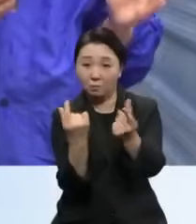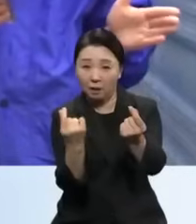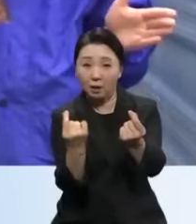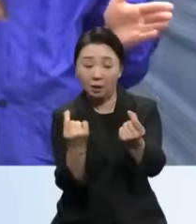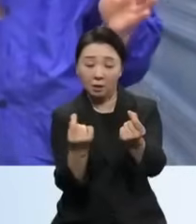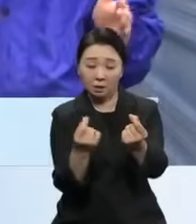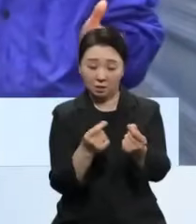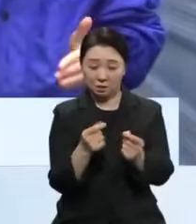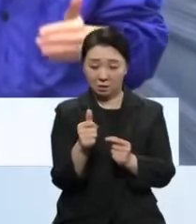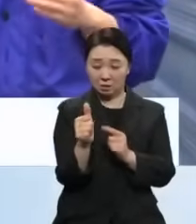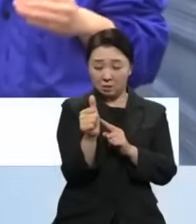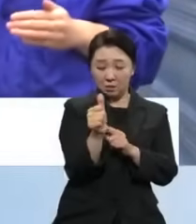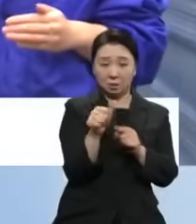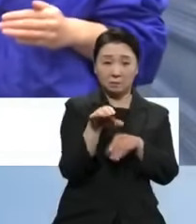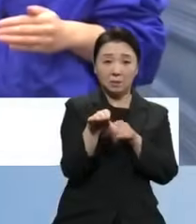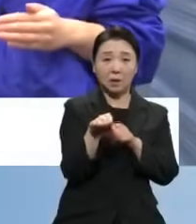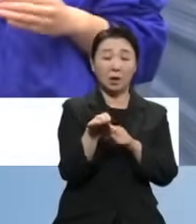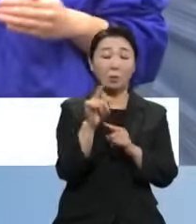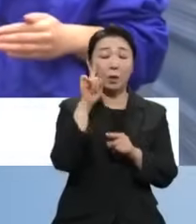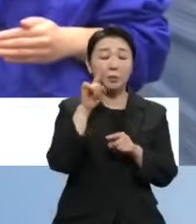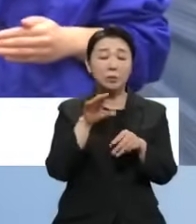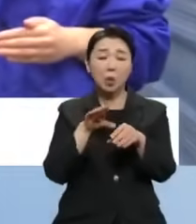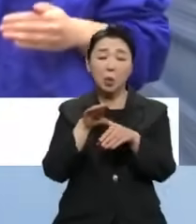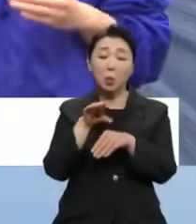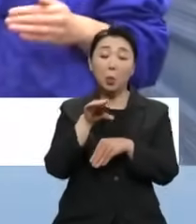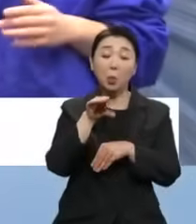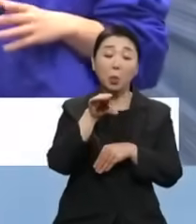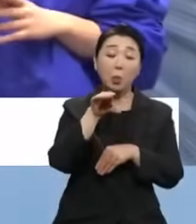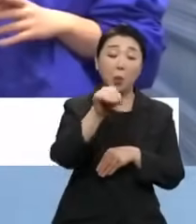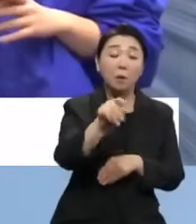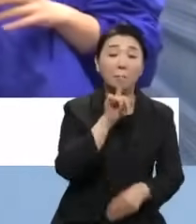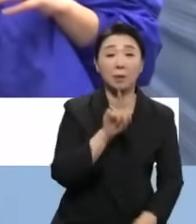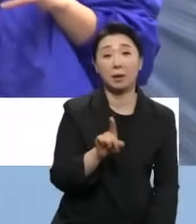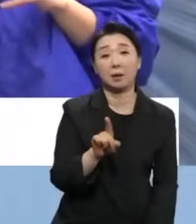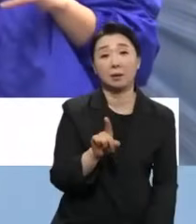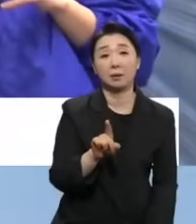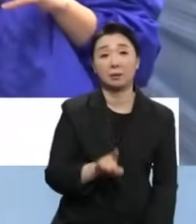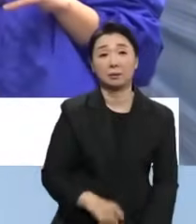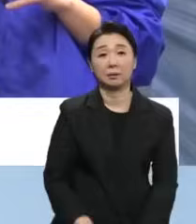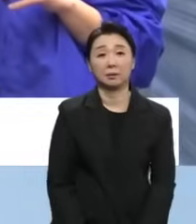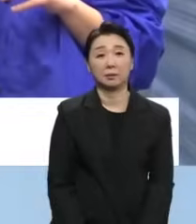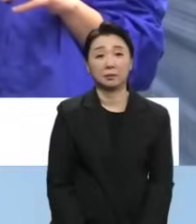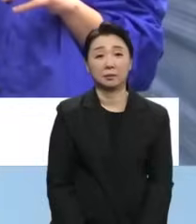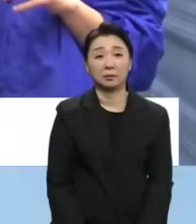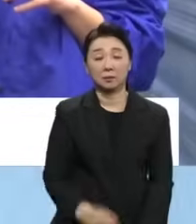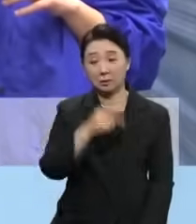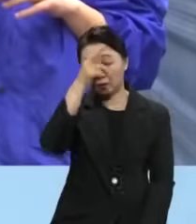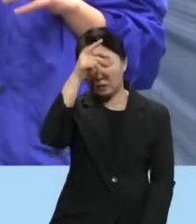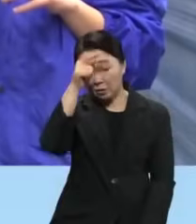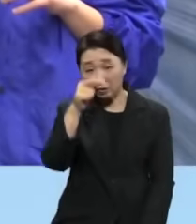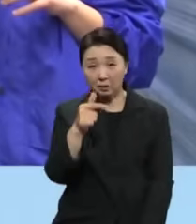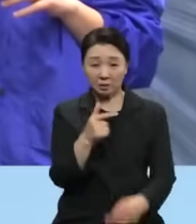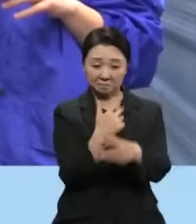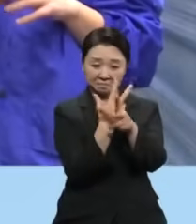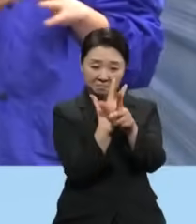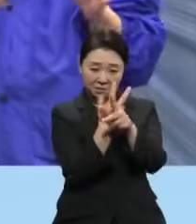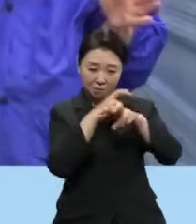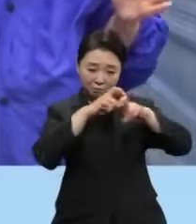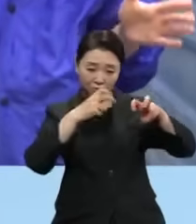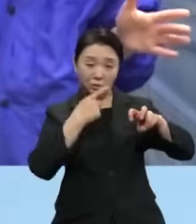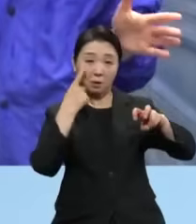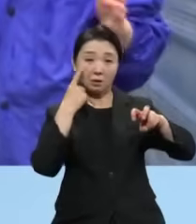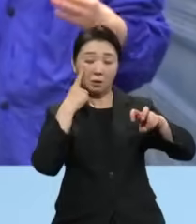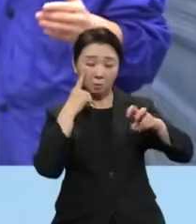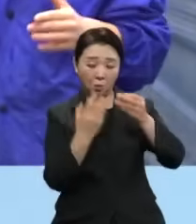피의자의 차량은 서서히 감속하면서 멈췄다 이런 주장이 나오고 있는 겁니다. 경찰은 차량 블랙박스 등을 분석해